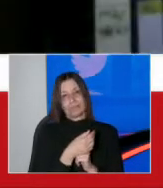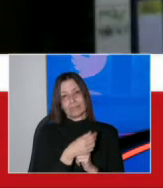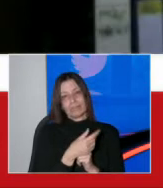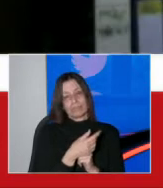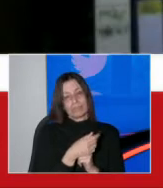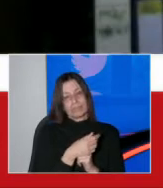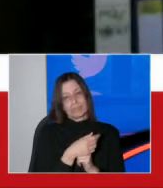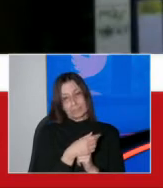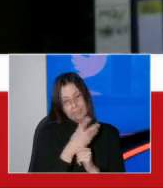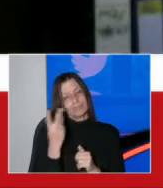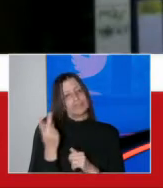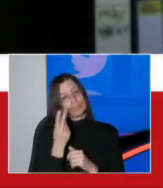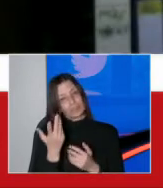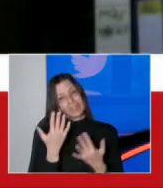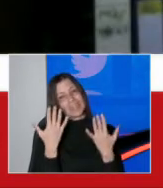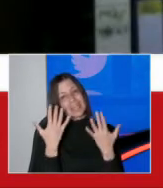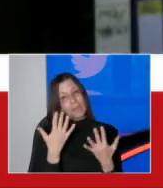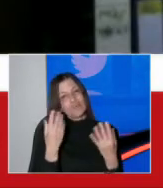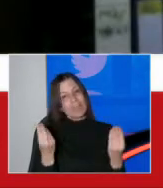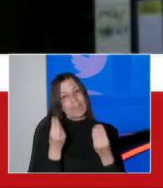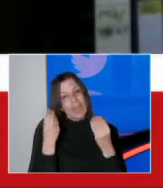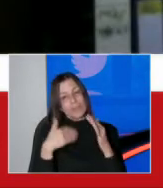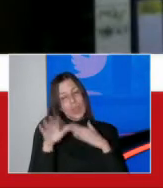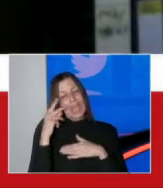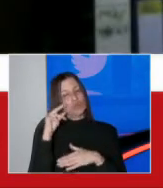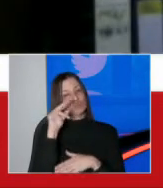אז כמובן, כמה שדברים יותר